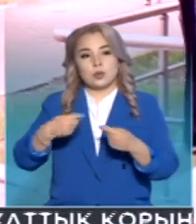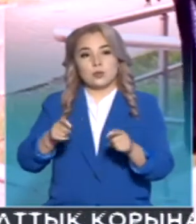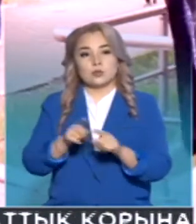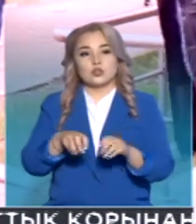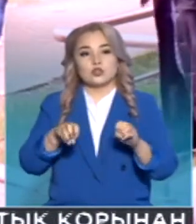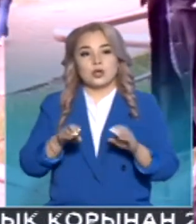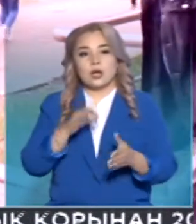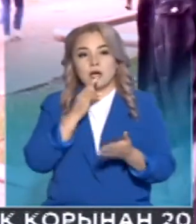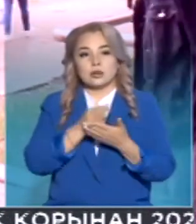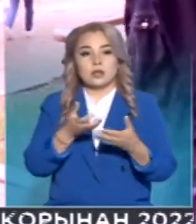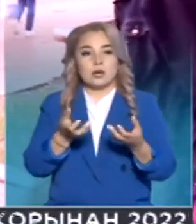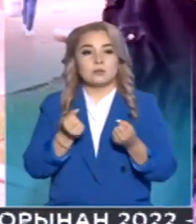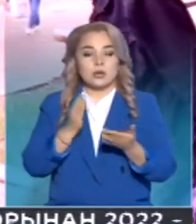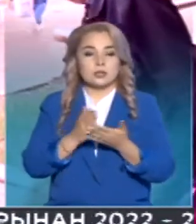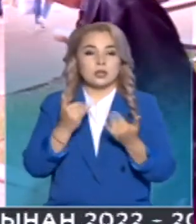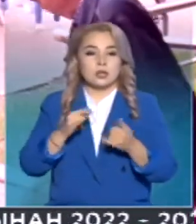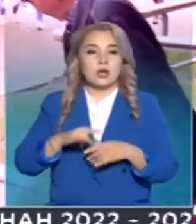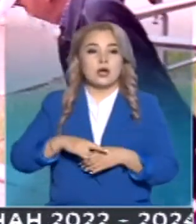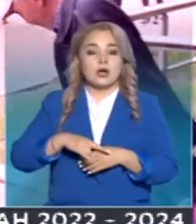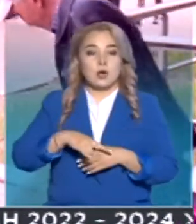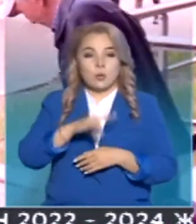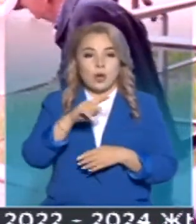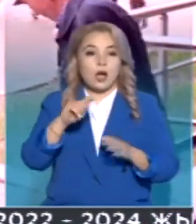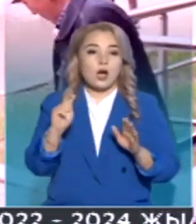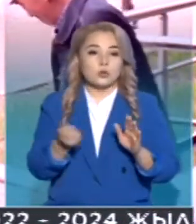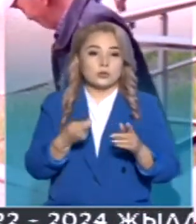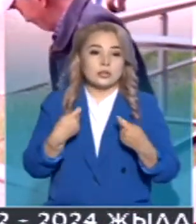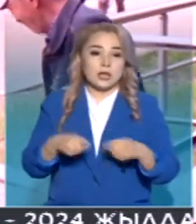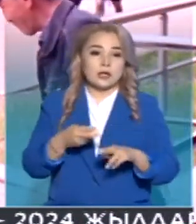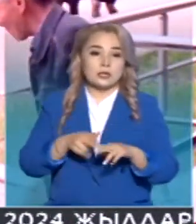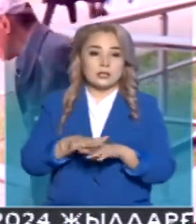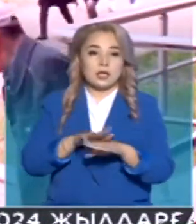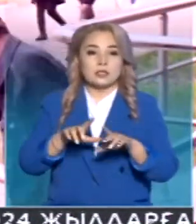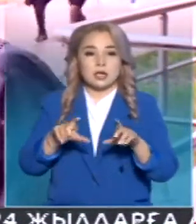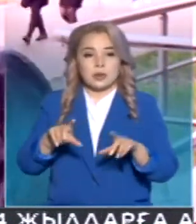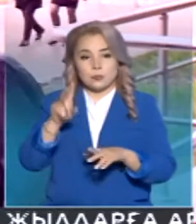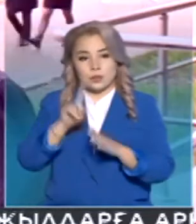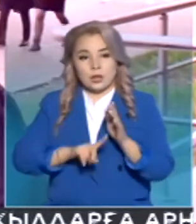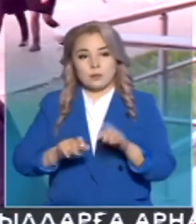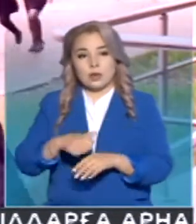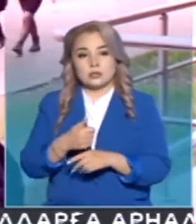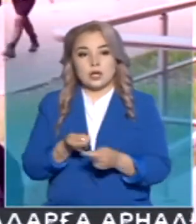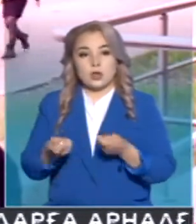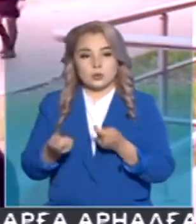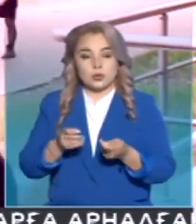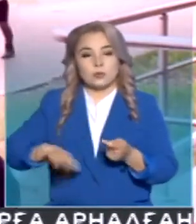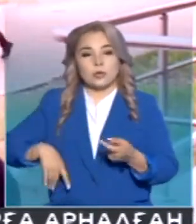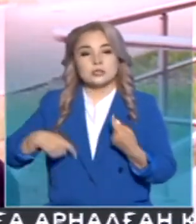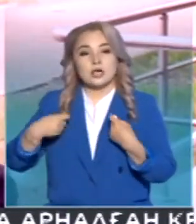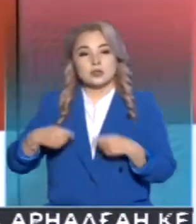жөнінде шешім қабылданды. Әуежайды аукционға шығарудағы мақсат алдымен нысанды сенімді басқаруға беріп, кейін сату.